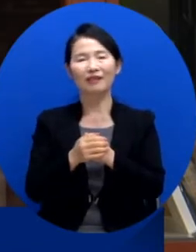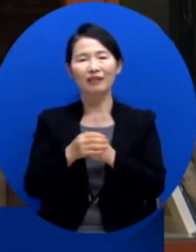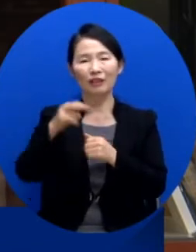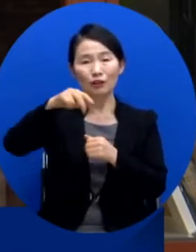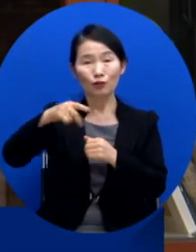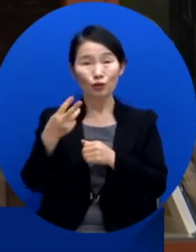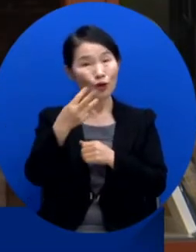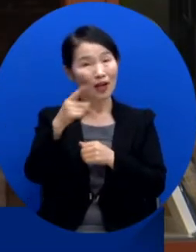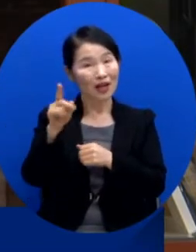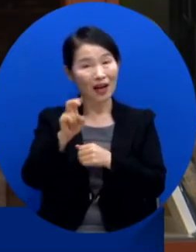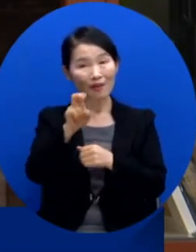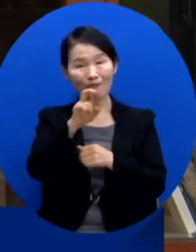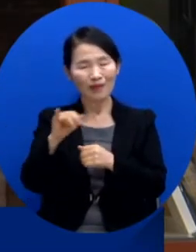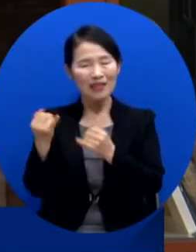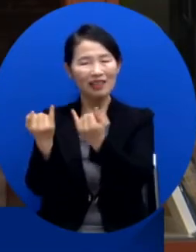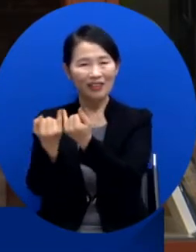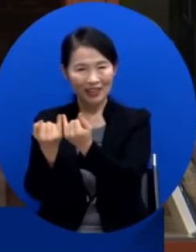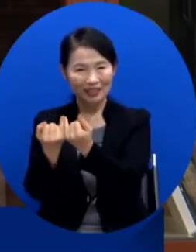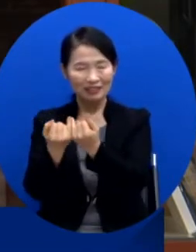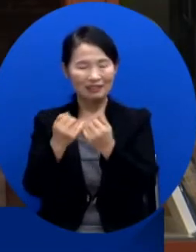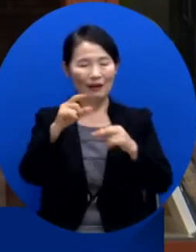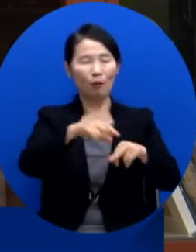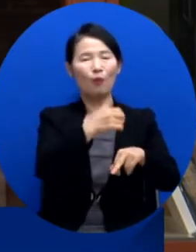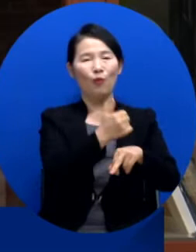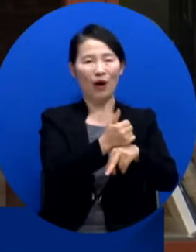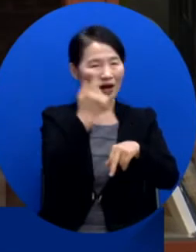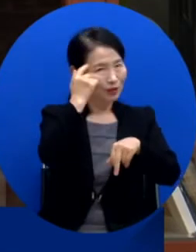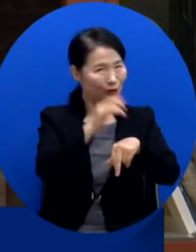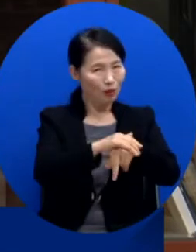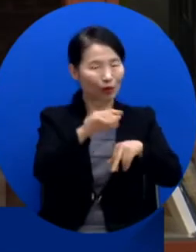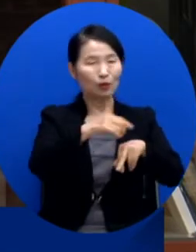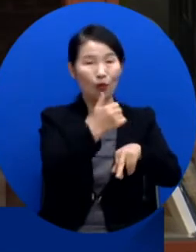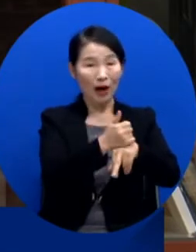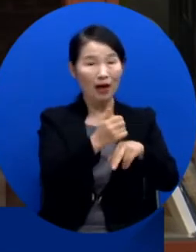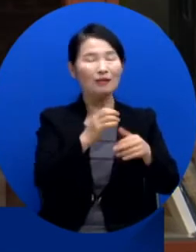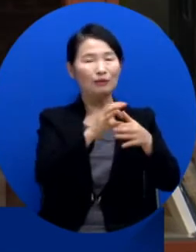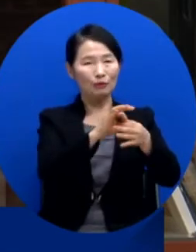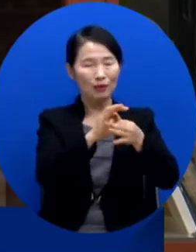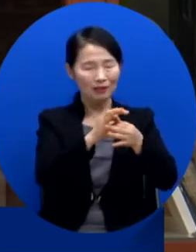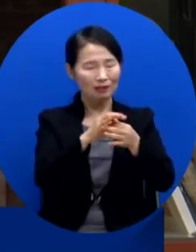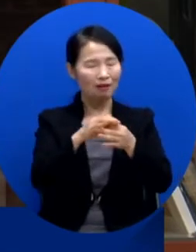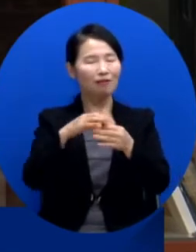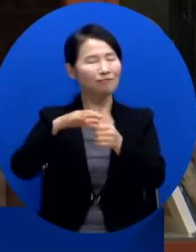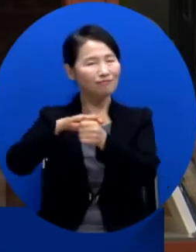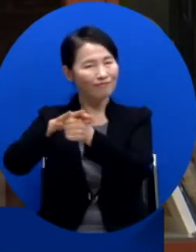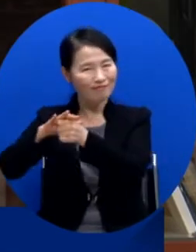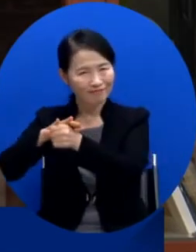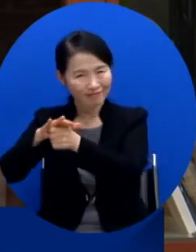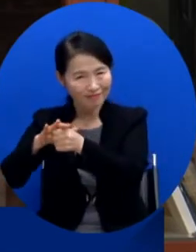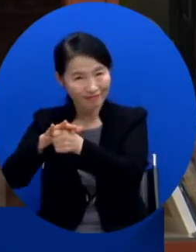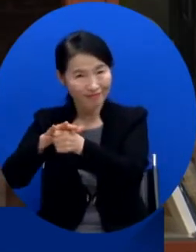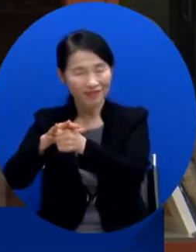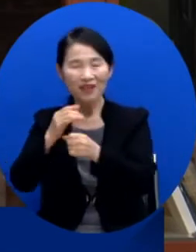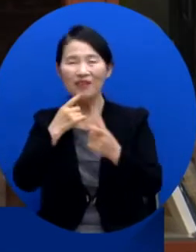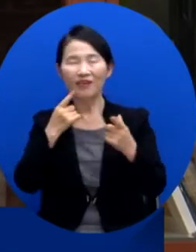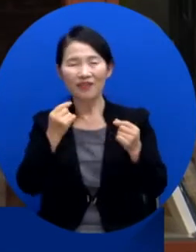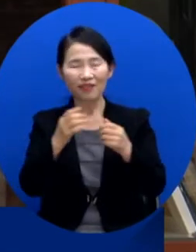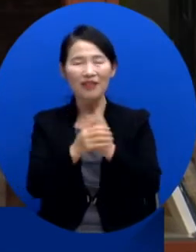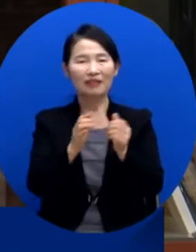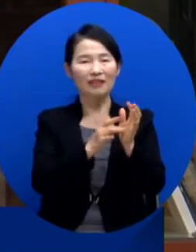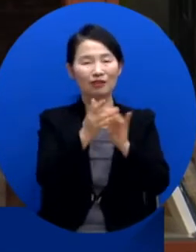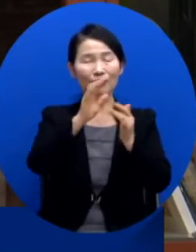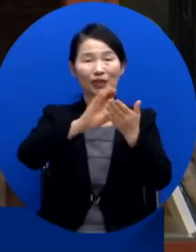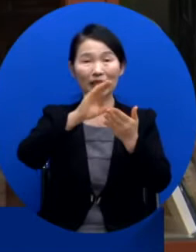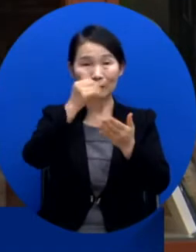술람이 여인이 솔로몬을 통하여 받았던 그 놀라운 사랑, 그 사랑을 우리가 예수 그리스도를 통하여